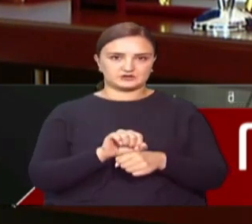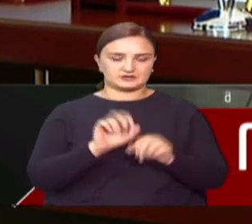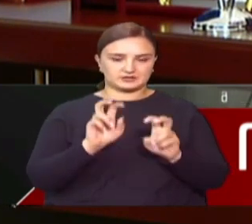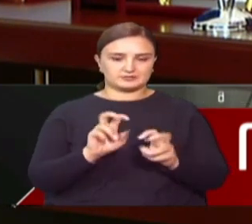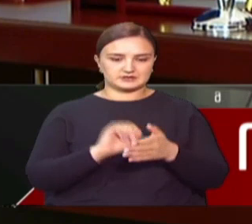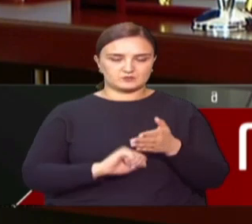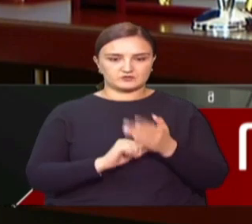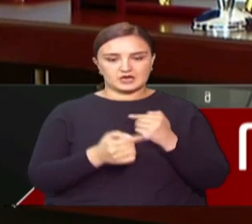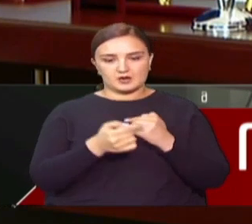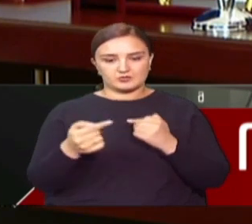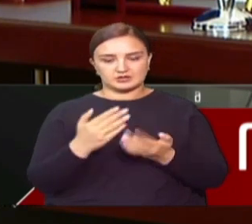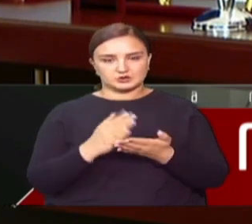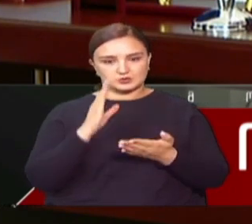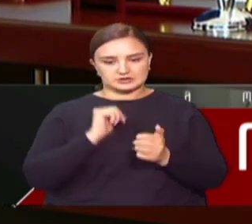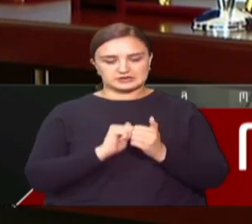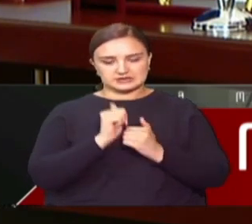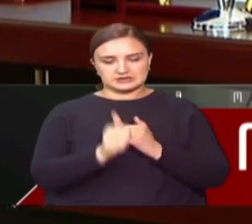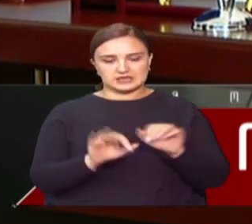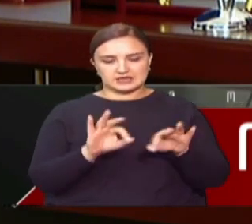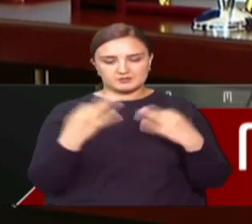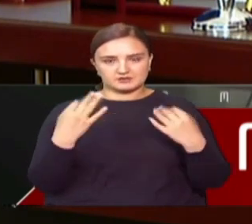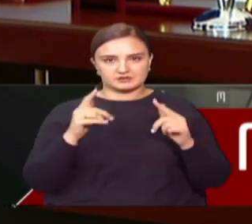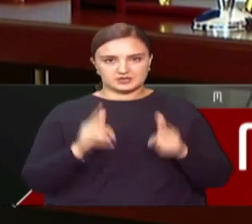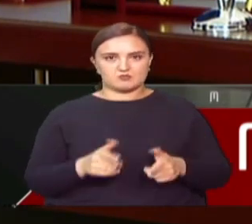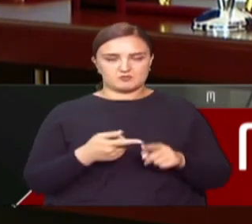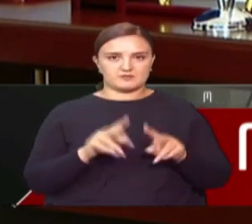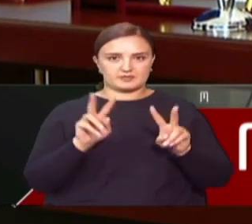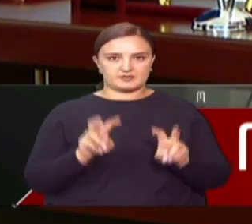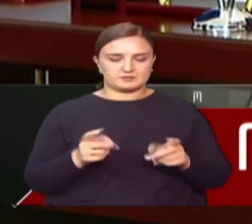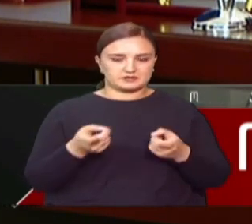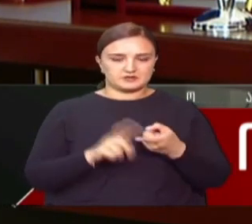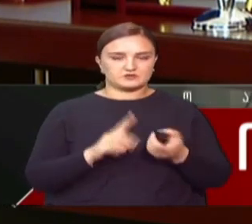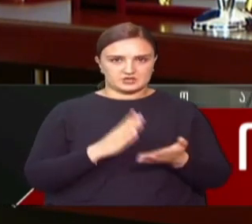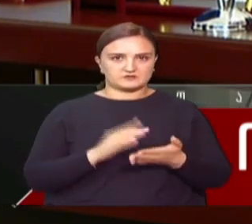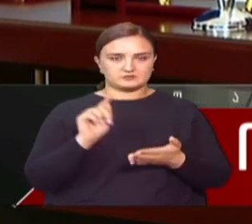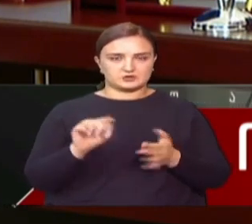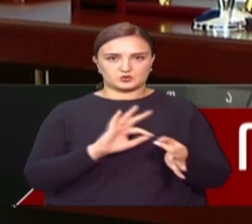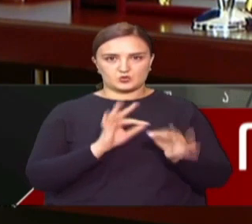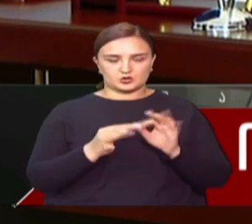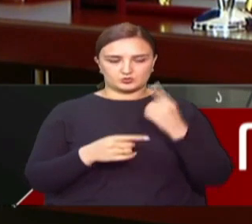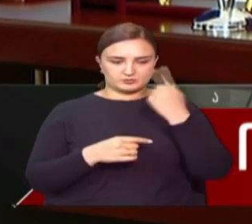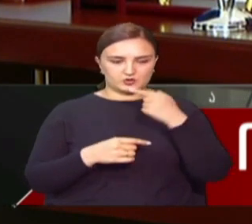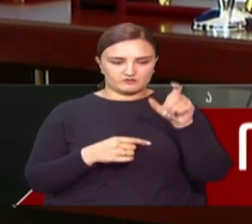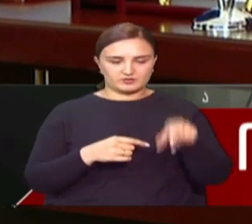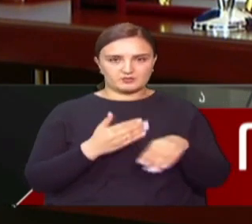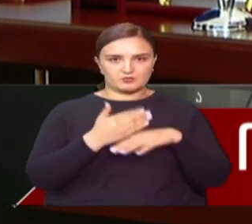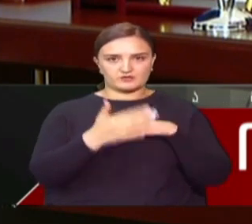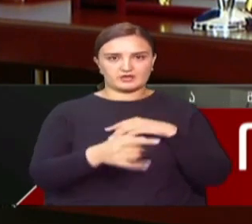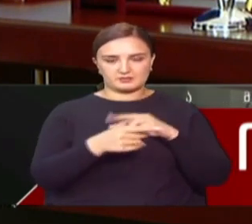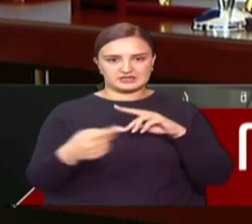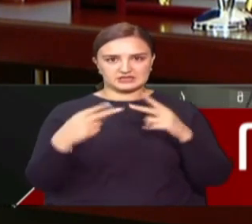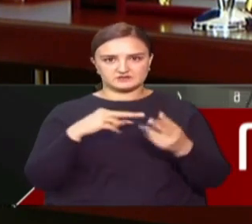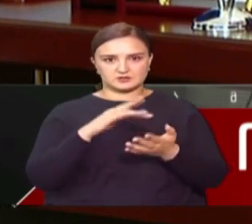საფუძველს გამონაკლისია როდესაც წინასწარ ნებართვა და თანხმობა ამასთან დაკავშირებით აქვს აღებული კონკრეტულ პიროვნებას რომელიც მოგვიანებით იცვლის